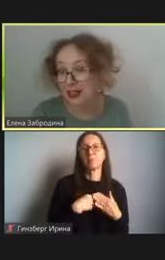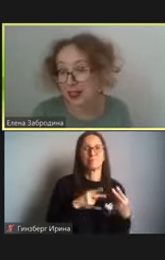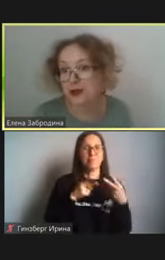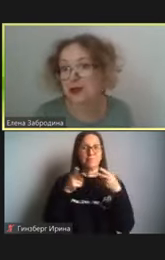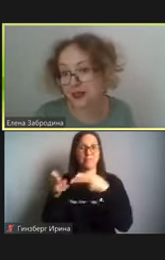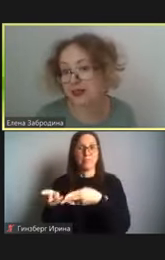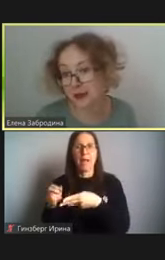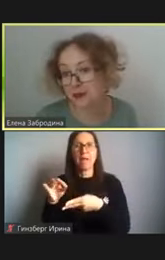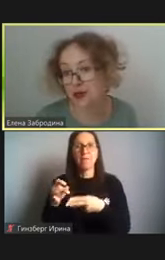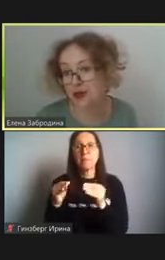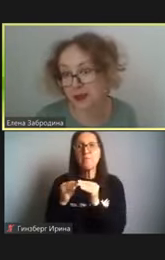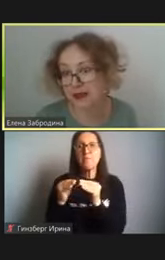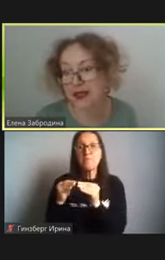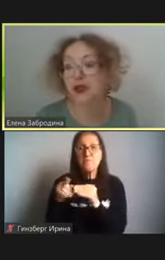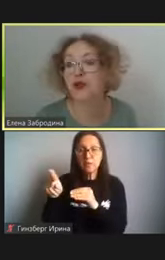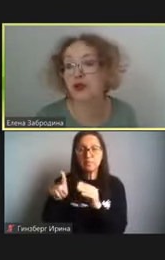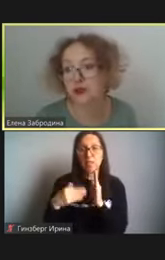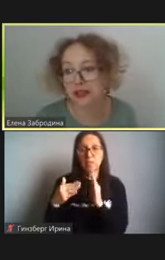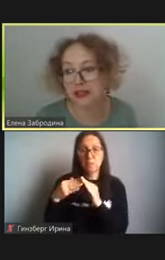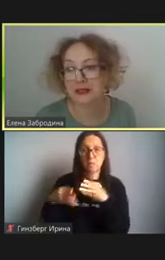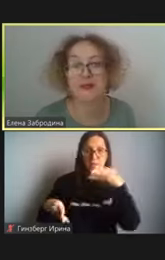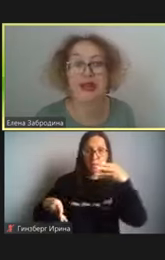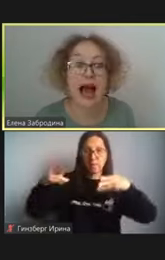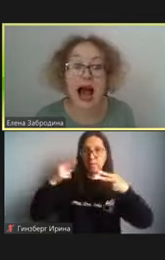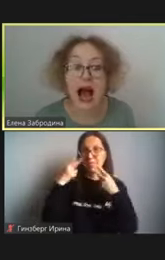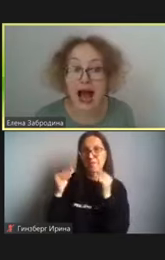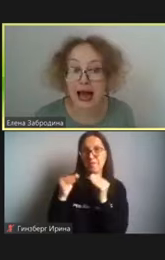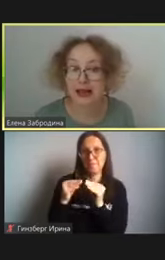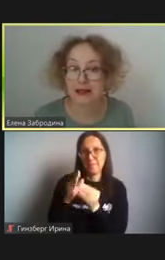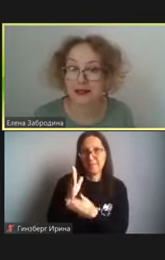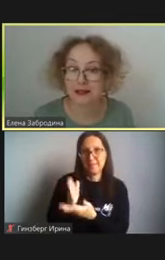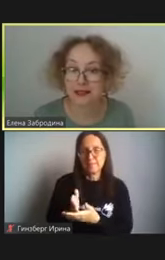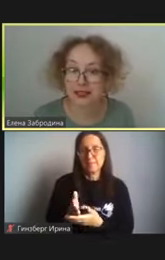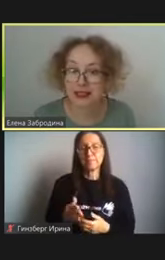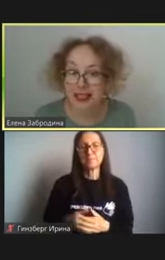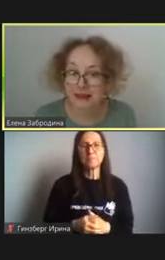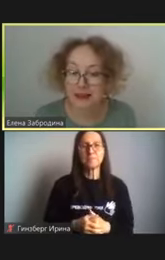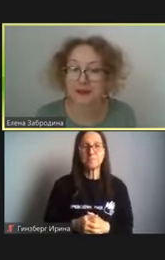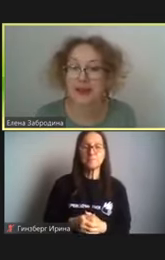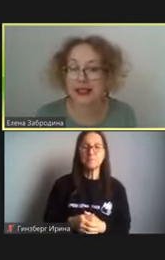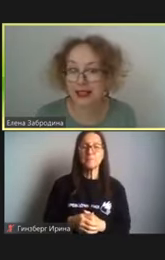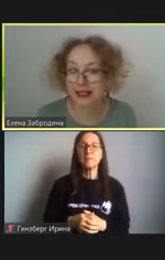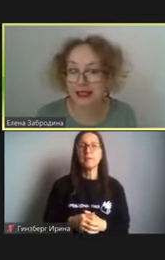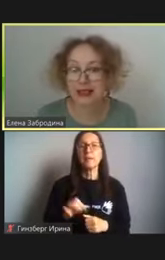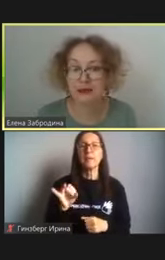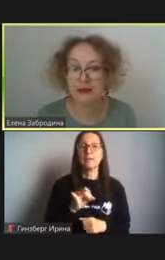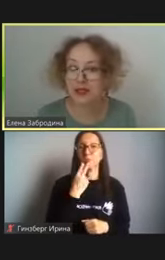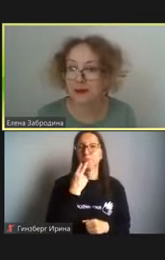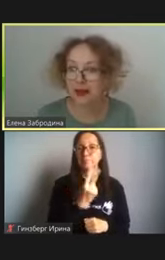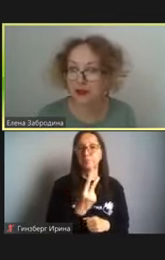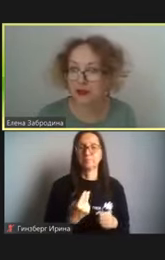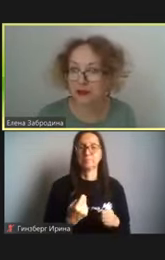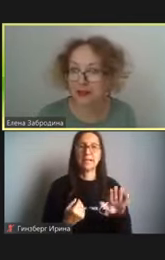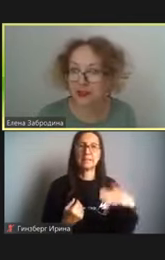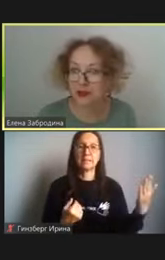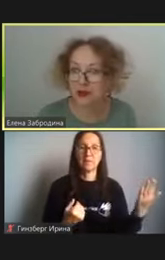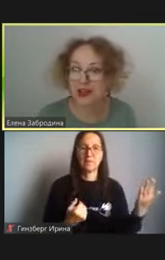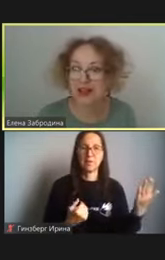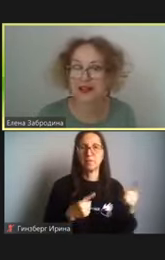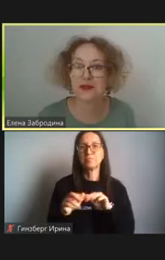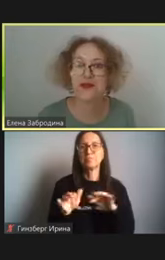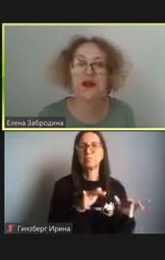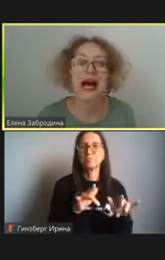мы такие домики там можем вполне увидеть. А слева на картине мы видим маленькую